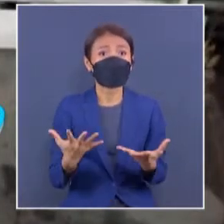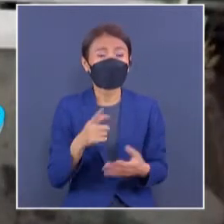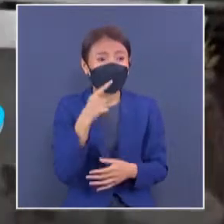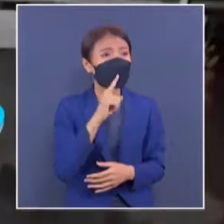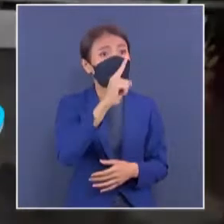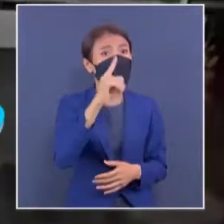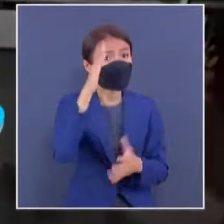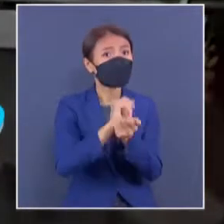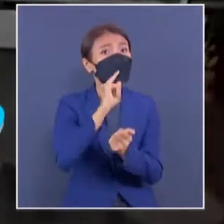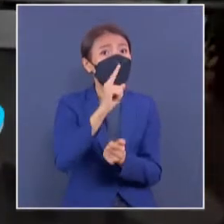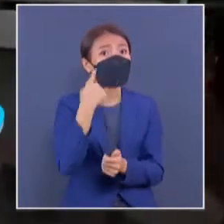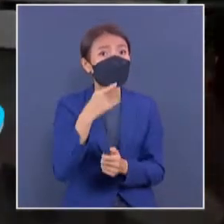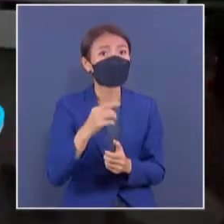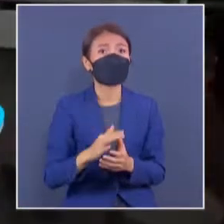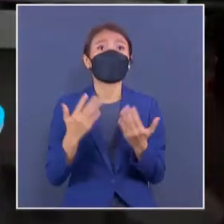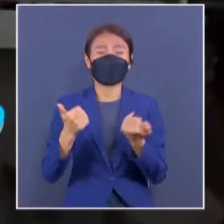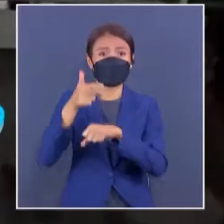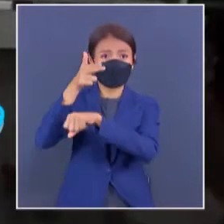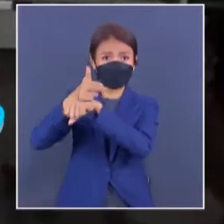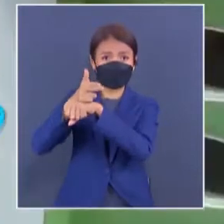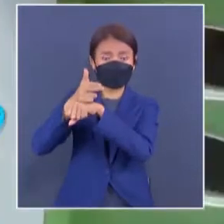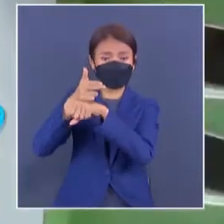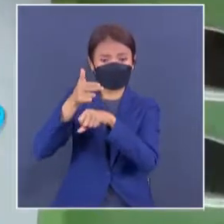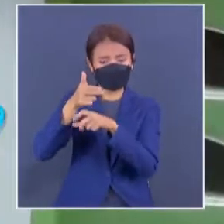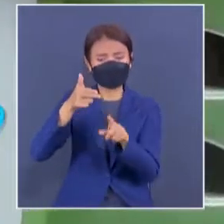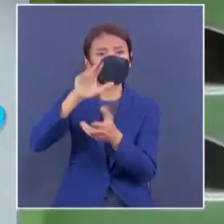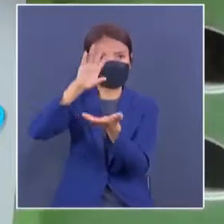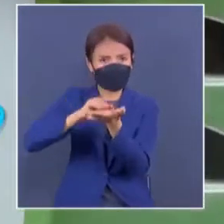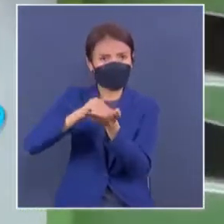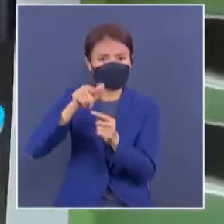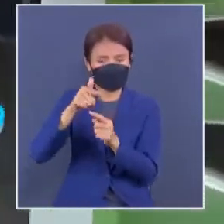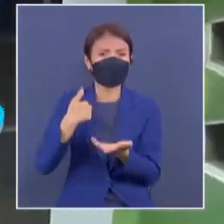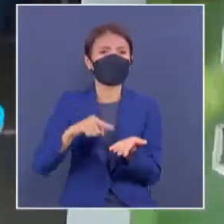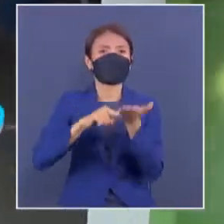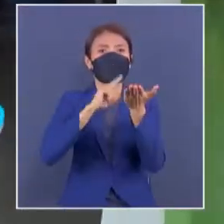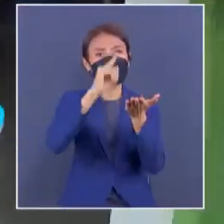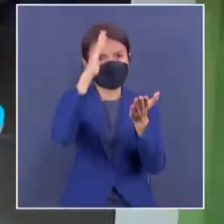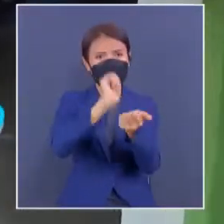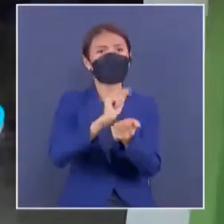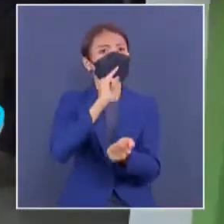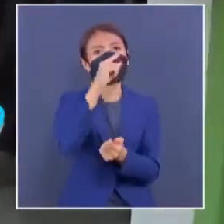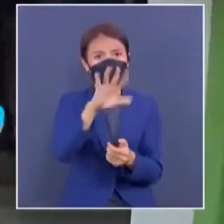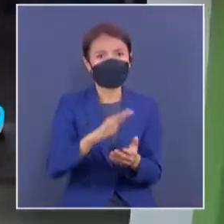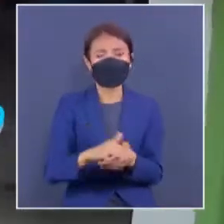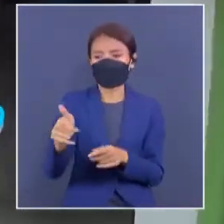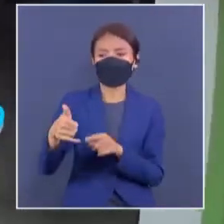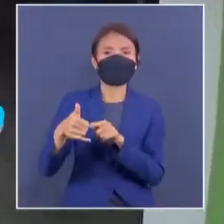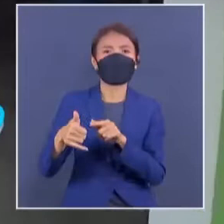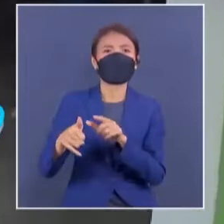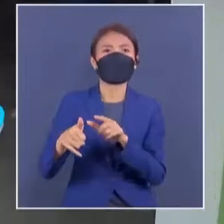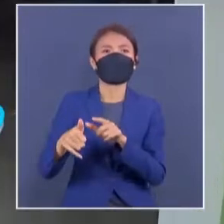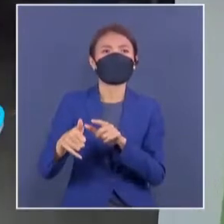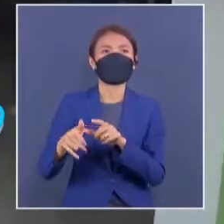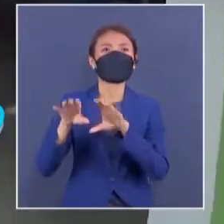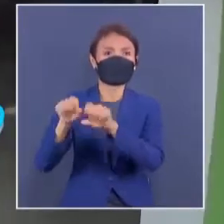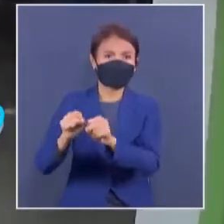คุณประสิทธิ์ก็เลยเอาหลักฐานจากคลิปวงจรปิดเนี่ยแหละครับเข้าไปแจ้งความกับตำรวจที่สน.เรียบร้อยนะครับเพื่อให้ดำเนินคดีตามกฎหมายขออภัยต้อง